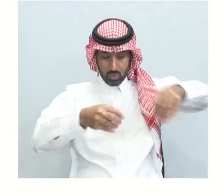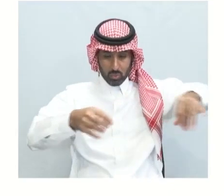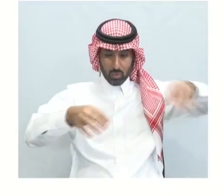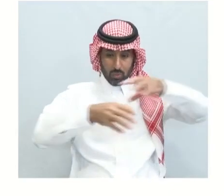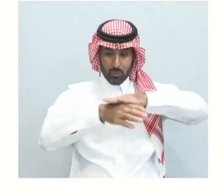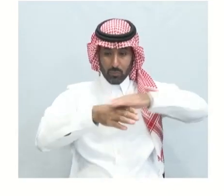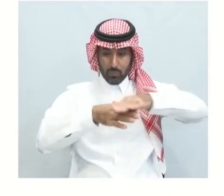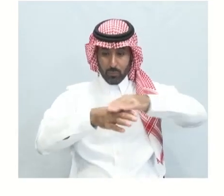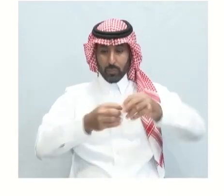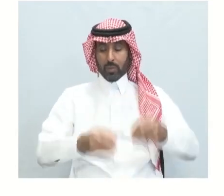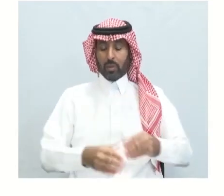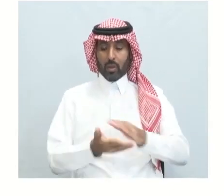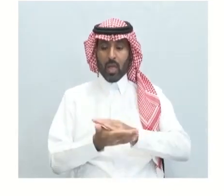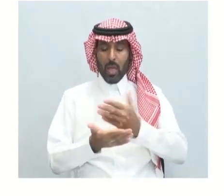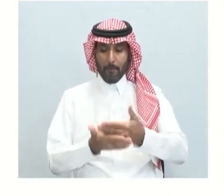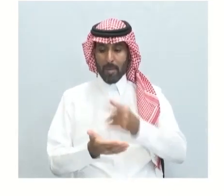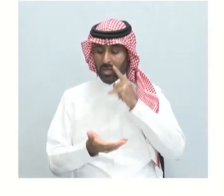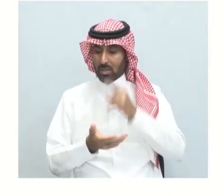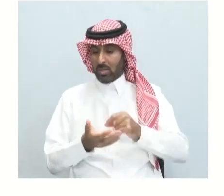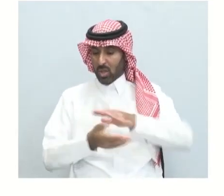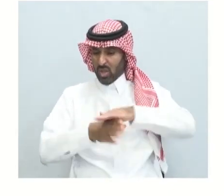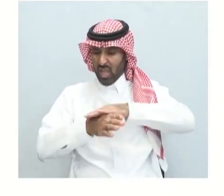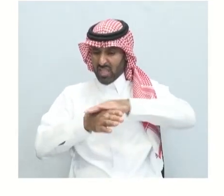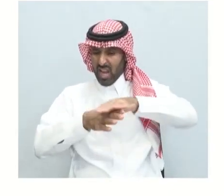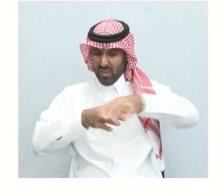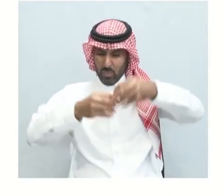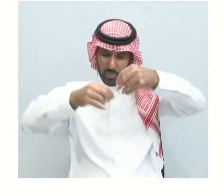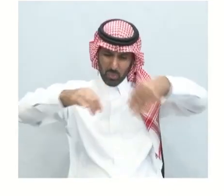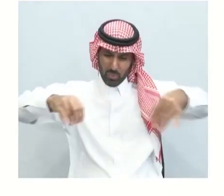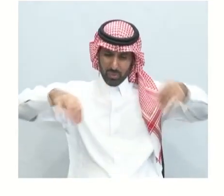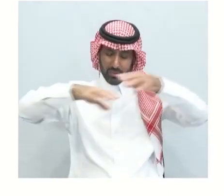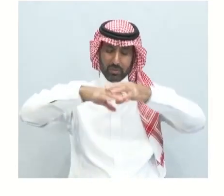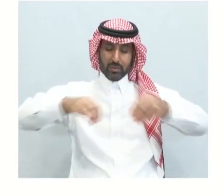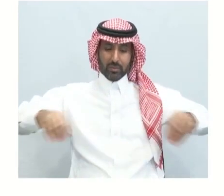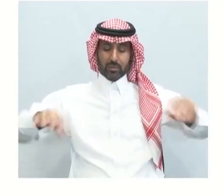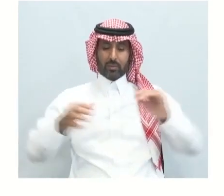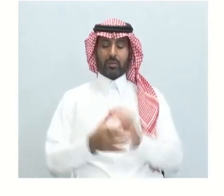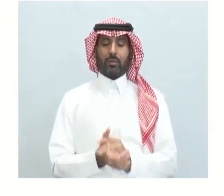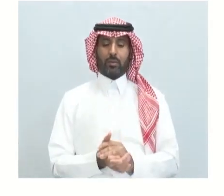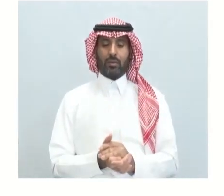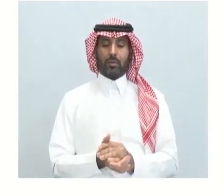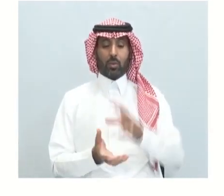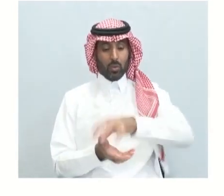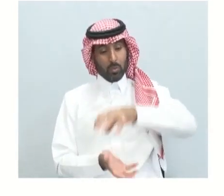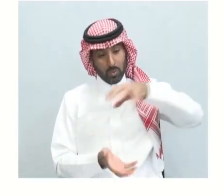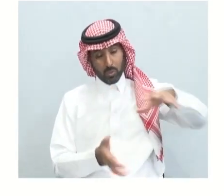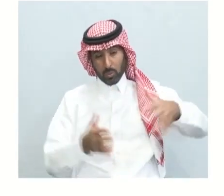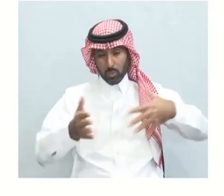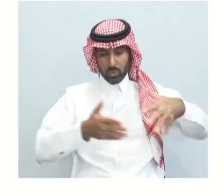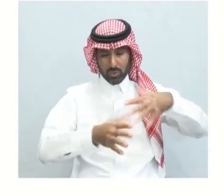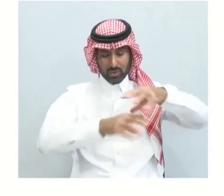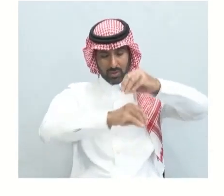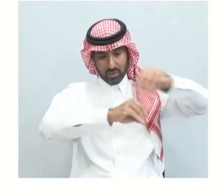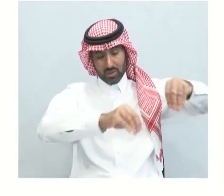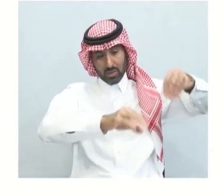وبقايا عضو لعوامل التعريه المختلفه ثم نقلت وترسب